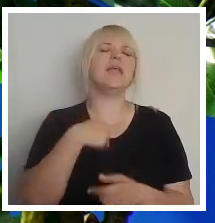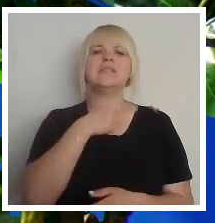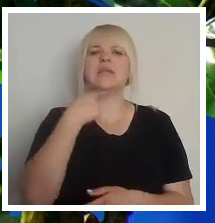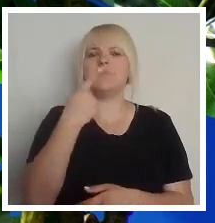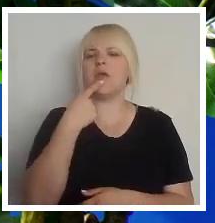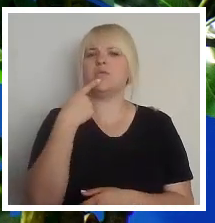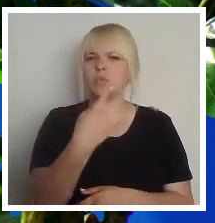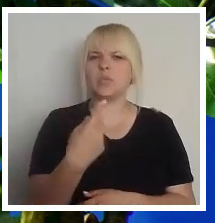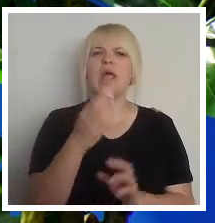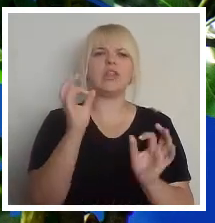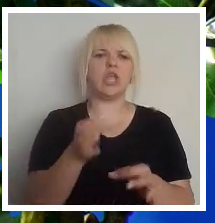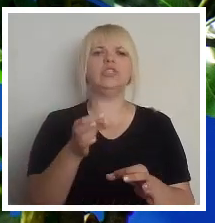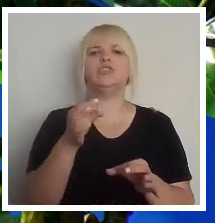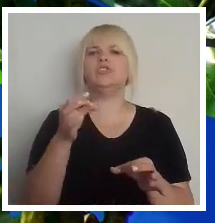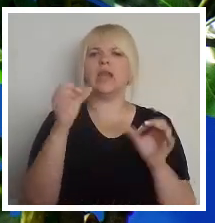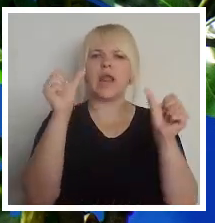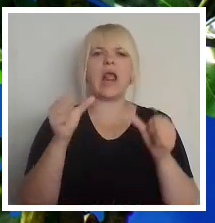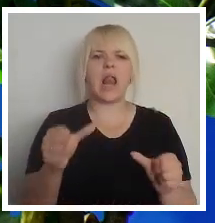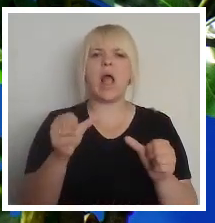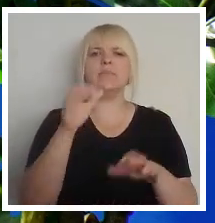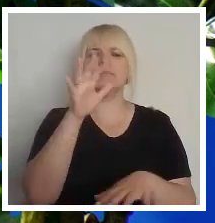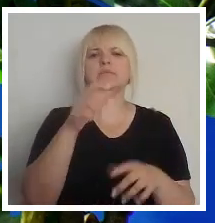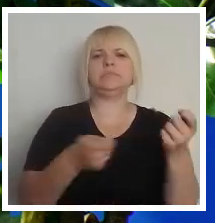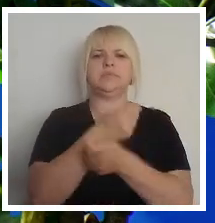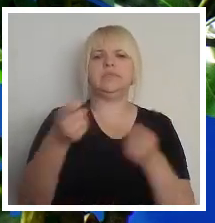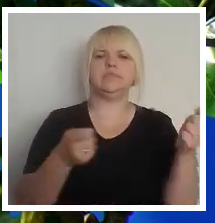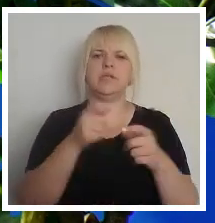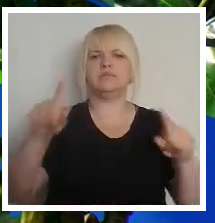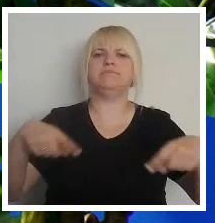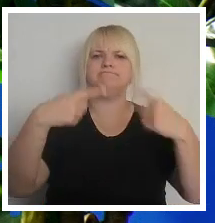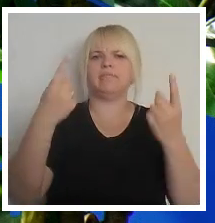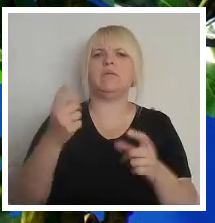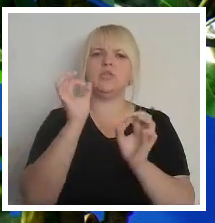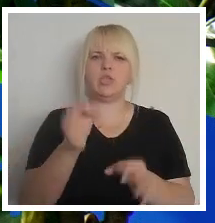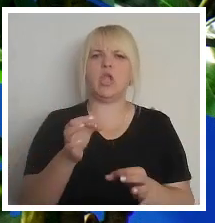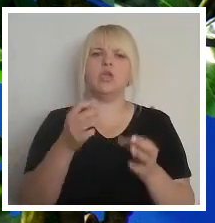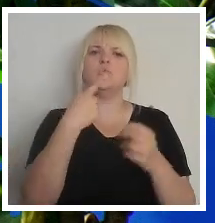par reklāmas tirgus dinamiku Latvijā, proti tieši ciparos.